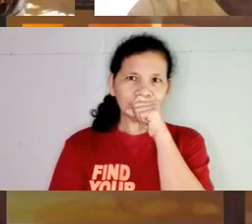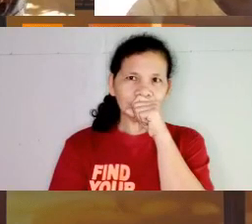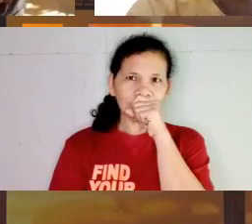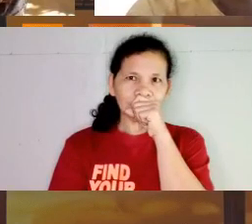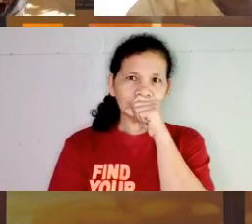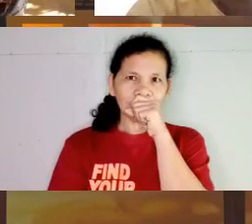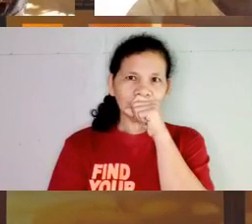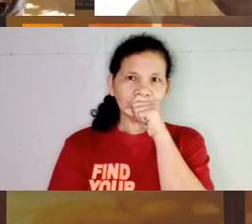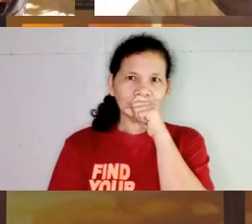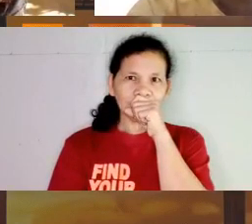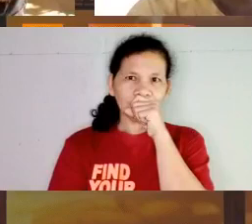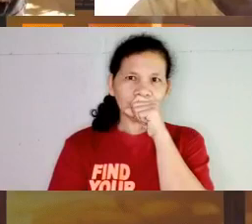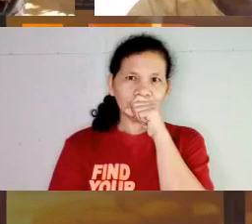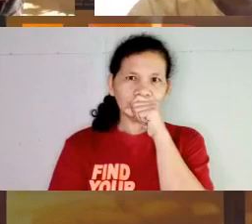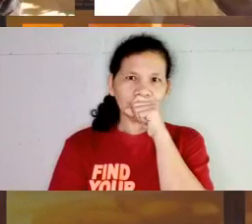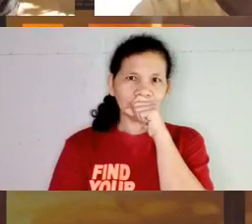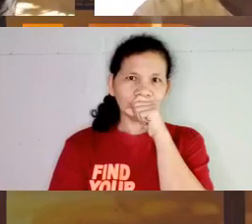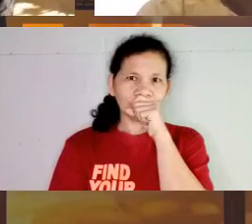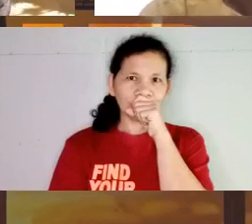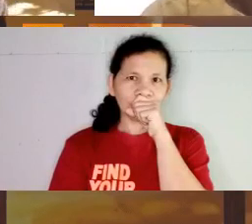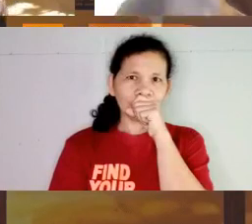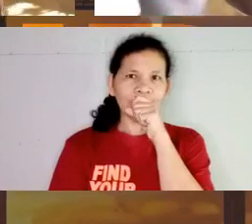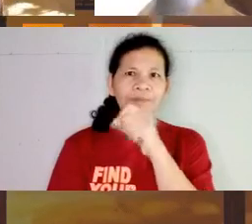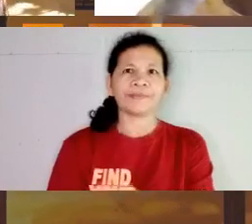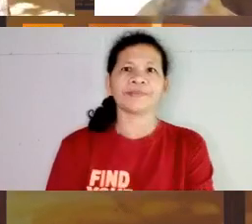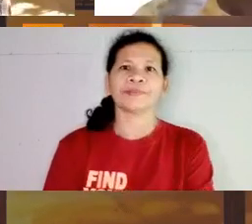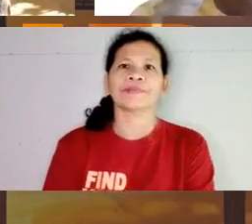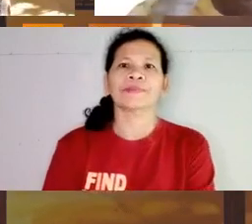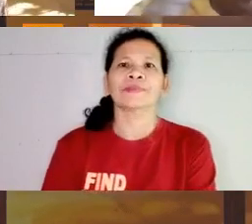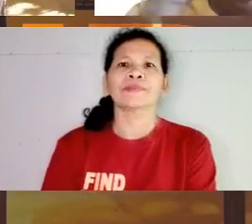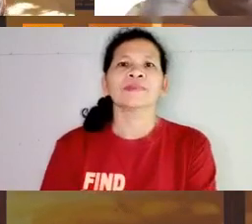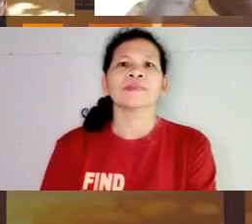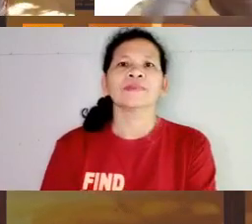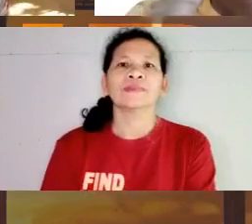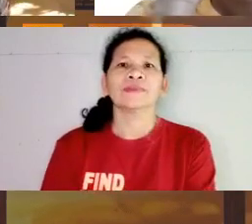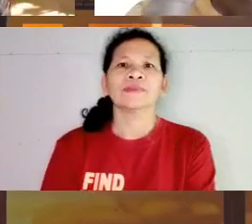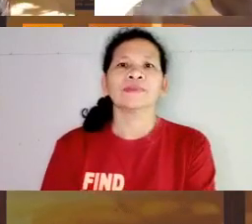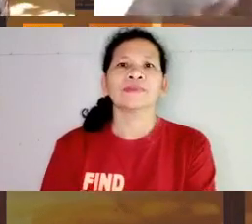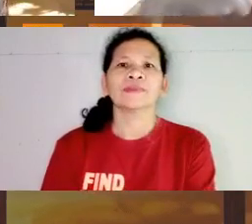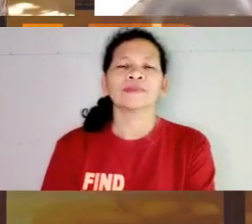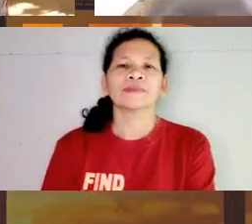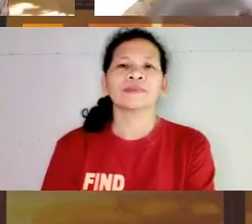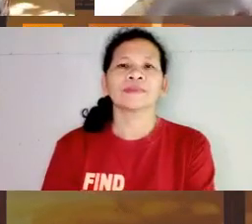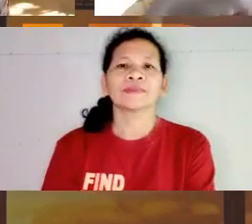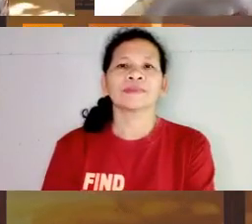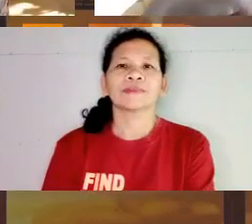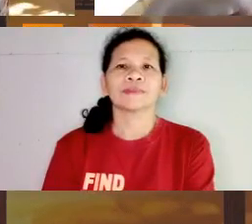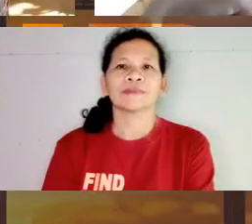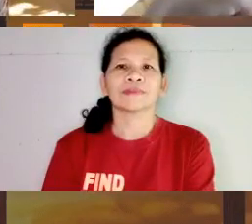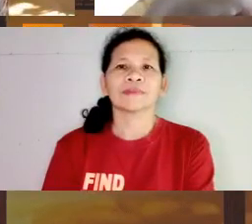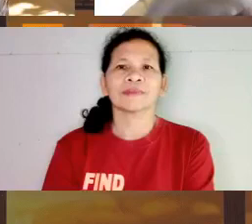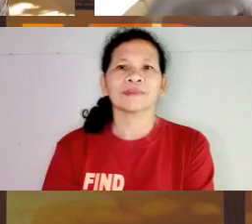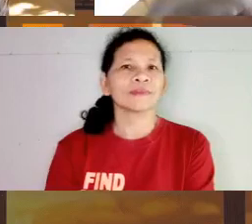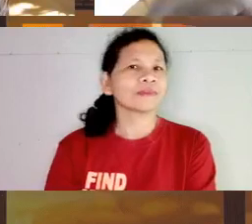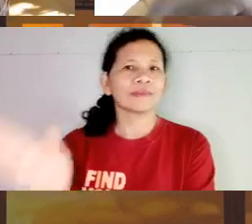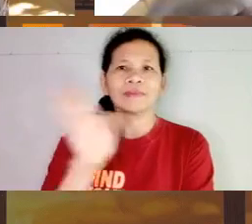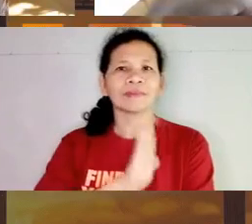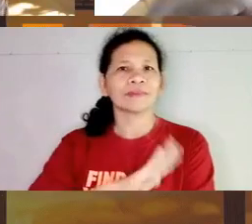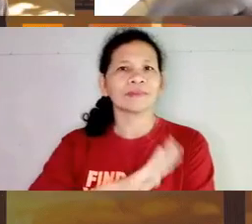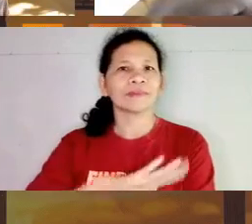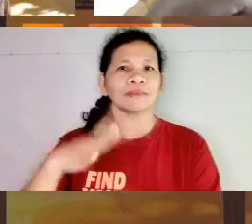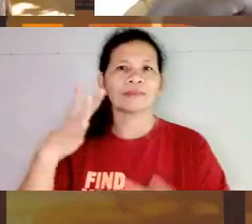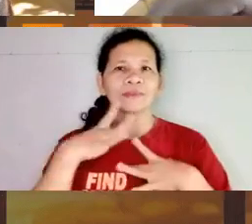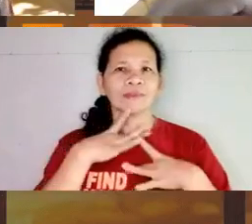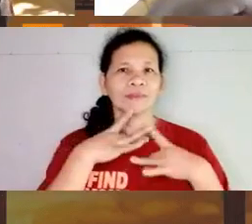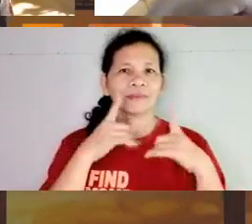Brother Ronel Aguilar, huwag na nating hangadin na tayo